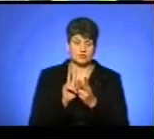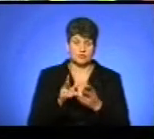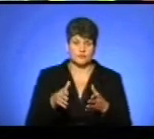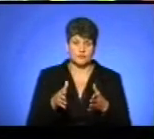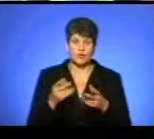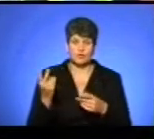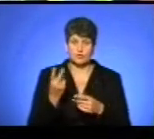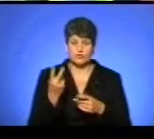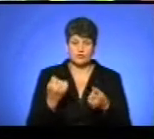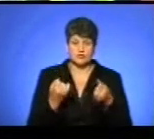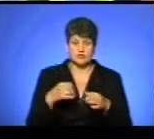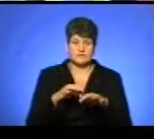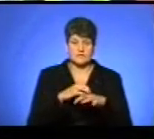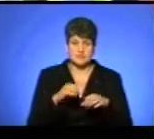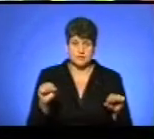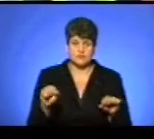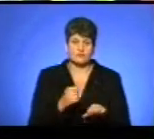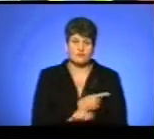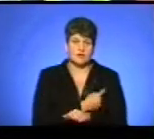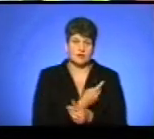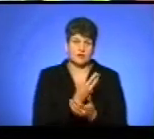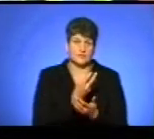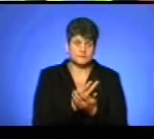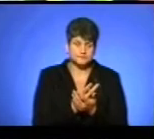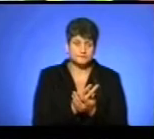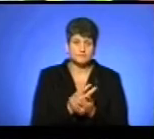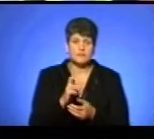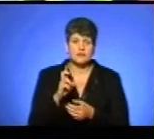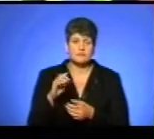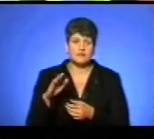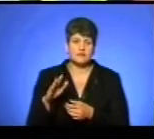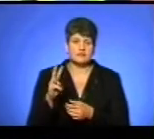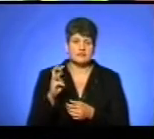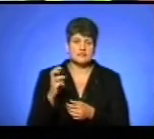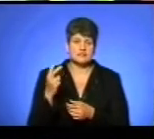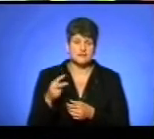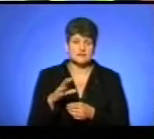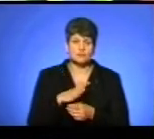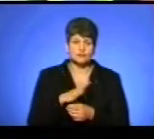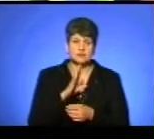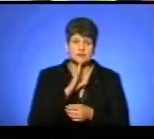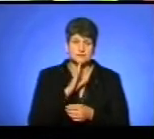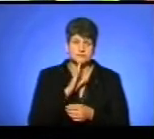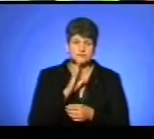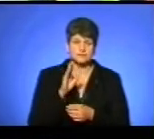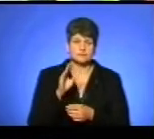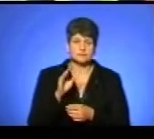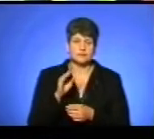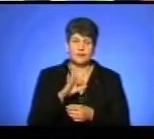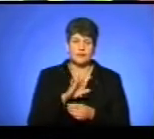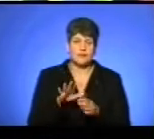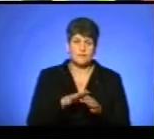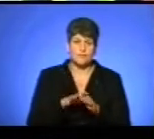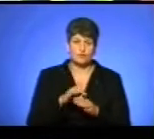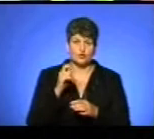водіїв госпіталізовано в медичні заклади. В автомобілі BMW 320 знаходилась пасажирка неповнолітня, якої